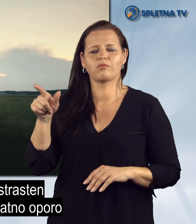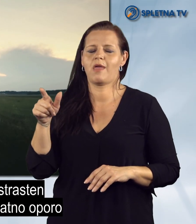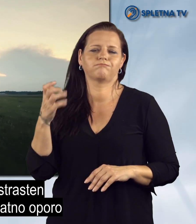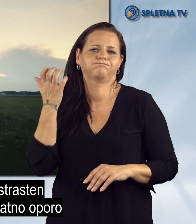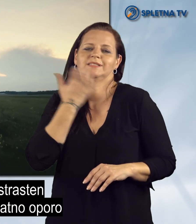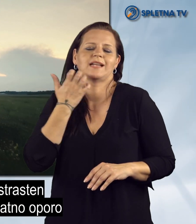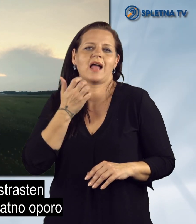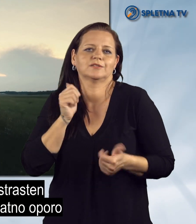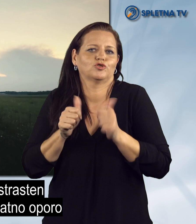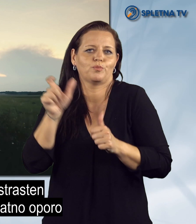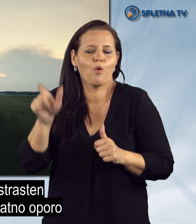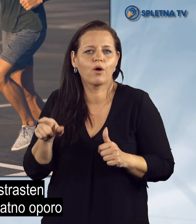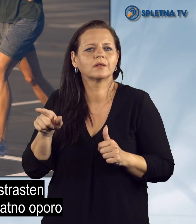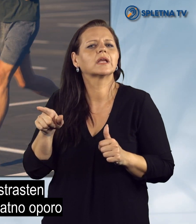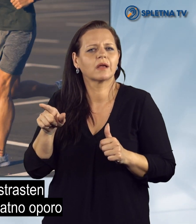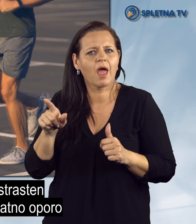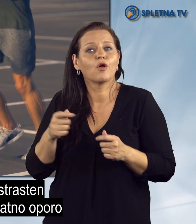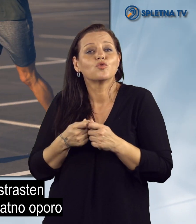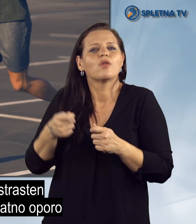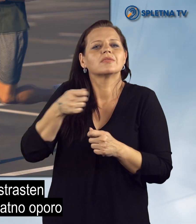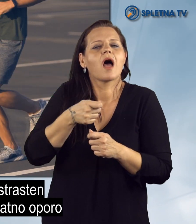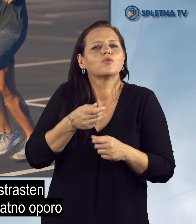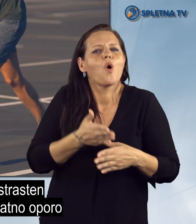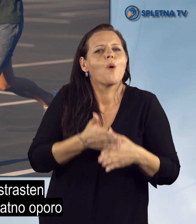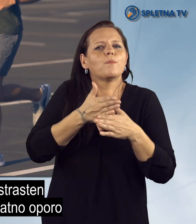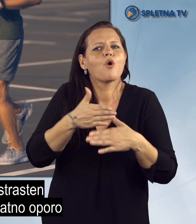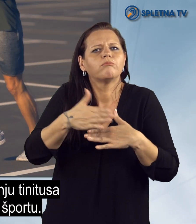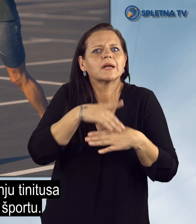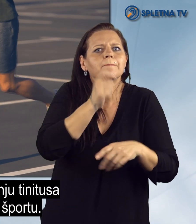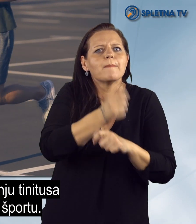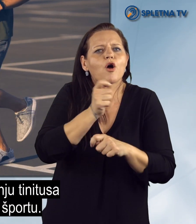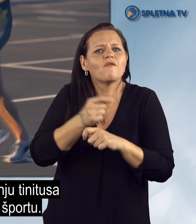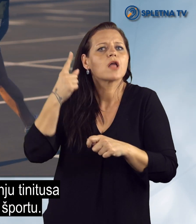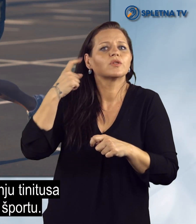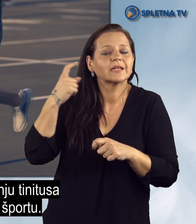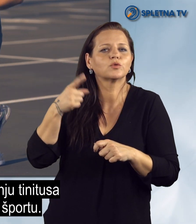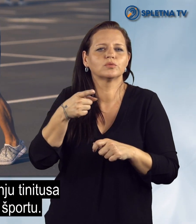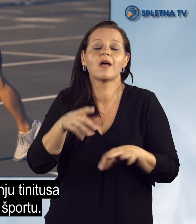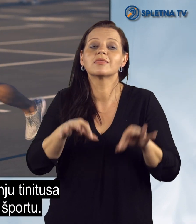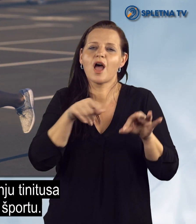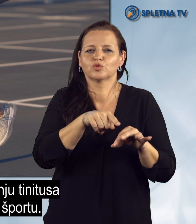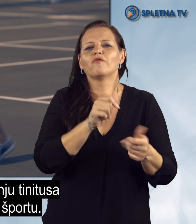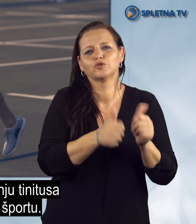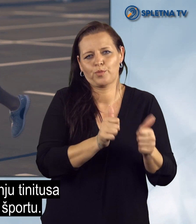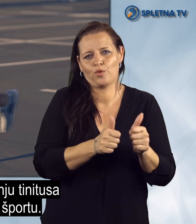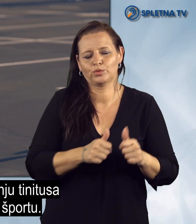Zoran, ki je strasten športnik, je dodatno oporo pri premagovanju tinitusa našel tudi v športu.